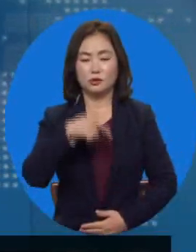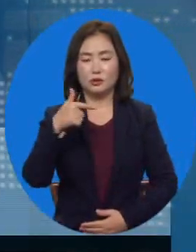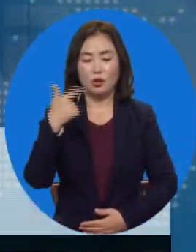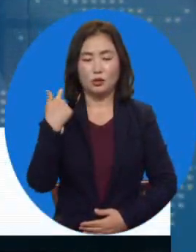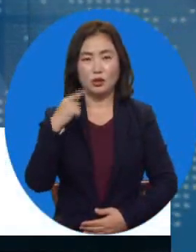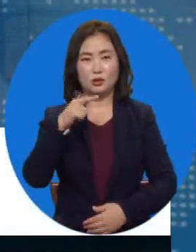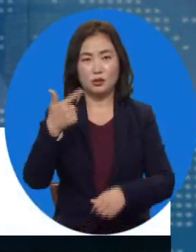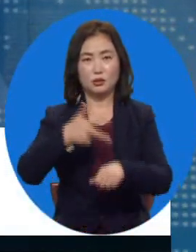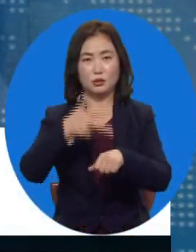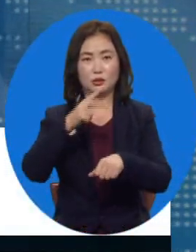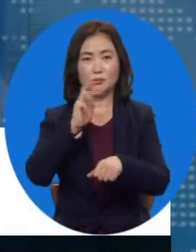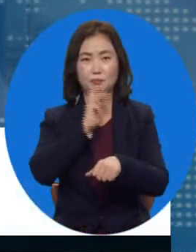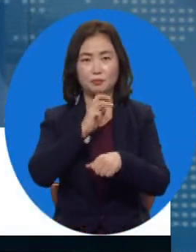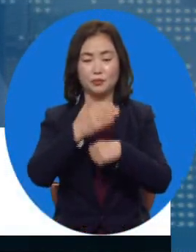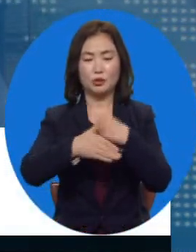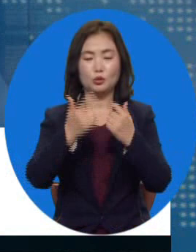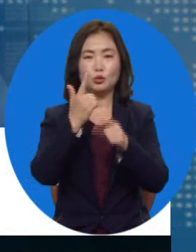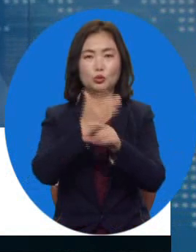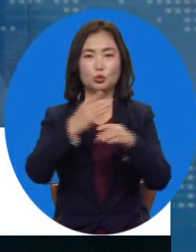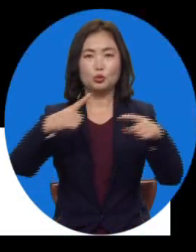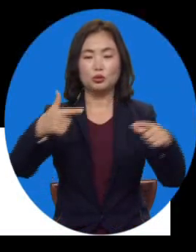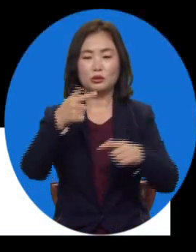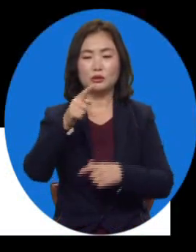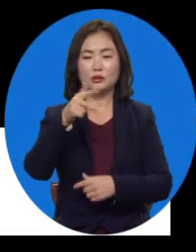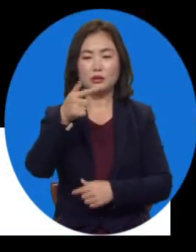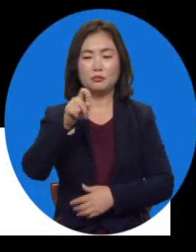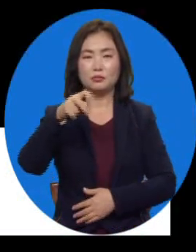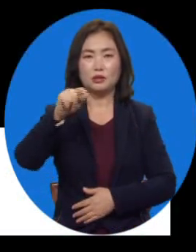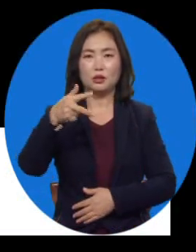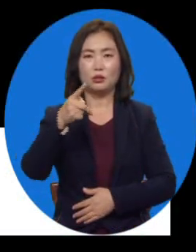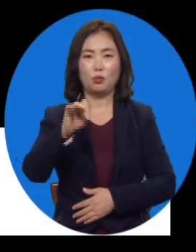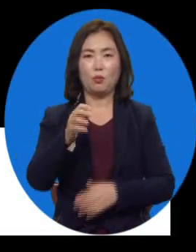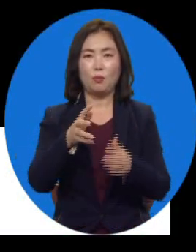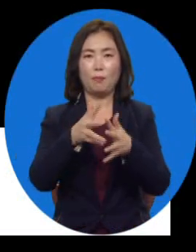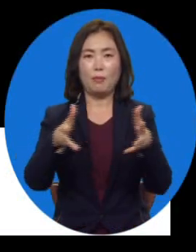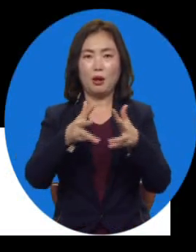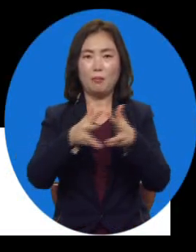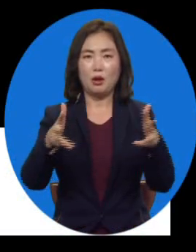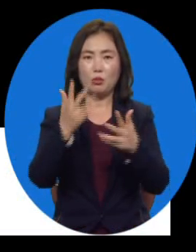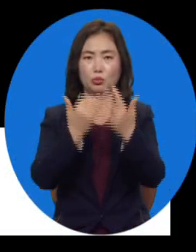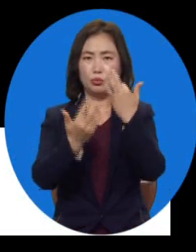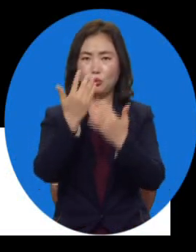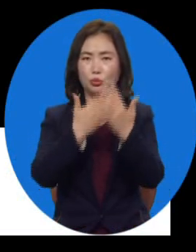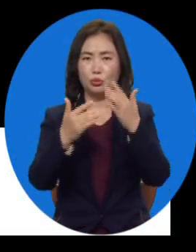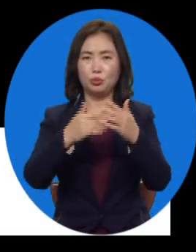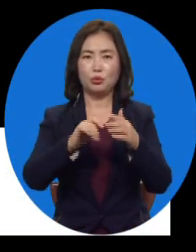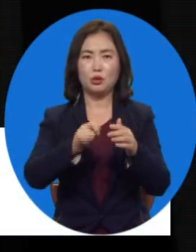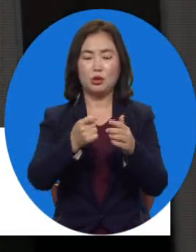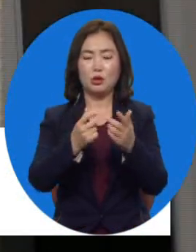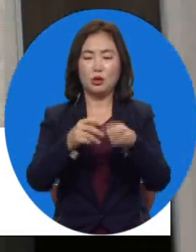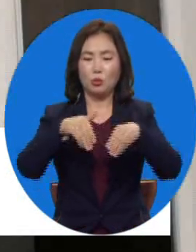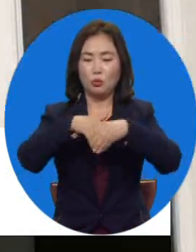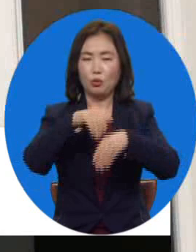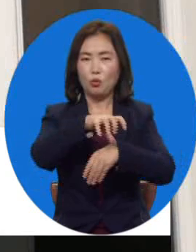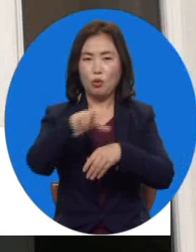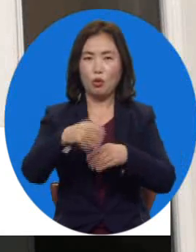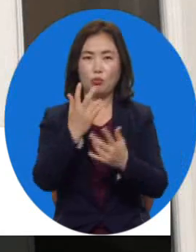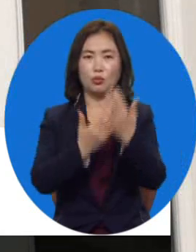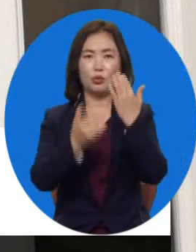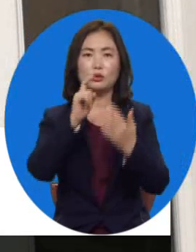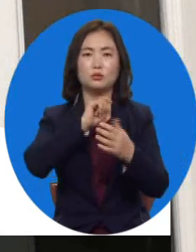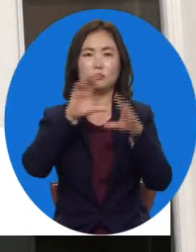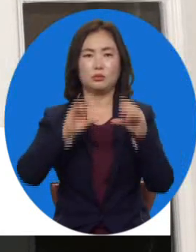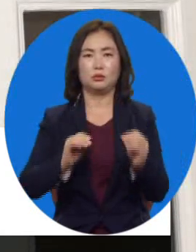어제 저녁 7시 반쯤 대구시 중구 남산동 에 있는 아파트 8층에서 불이 나 가스레인지와 주방 도구 등을 태우고 10여 분만에